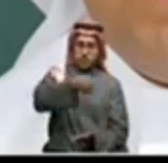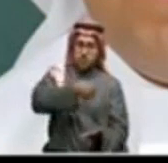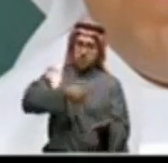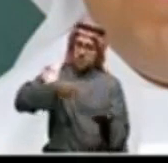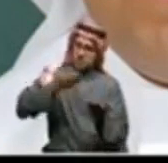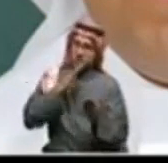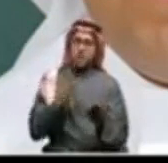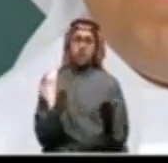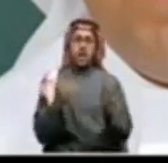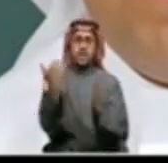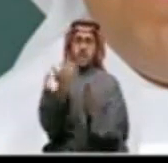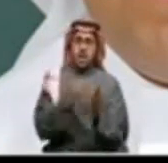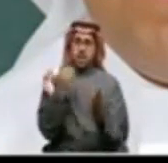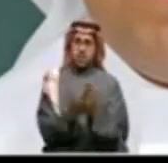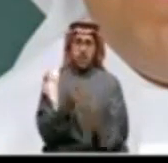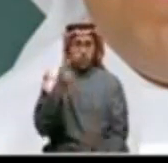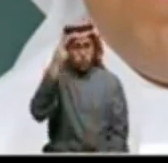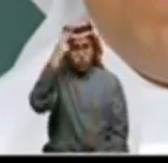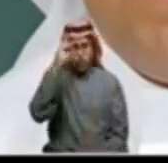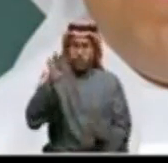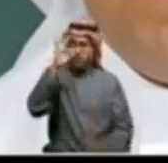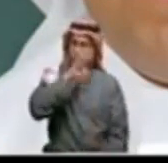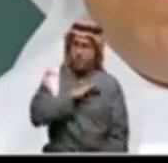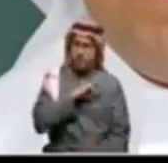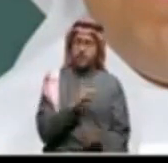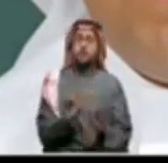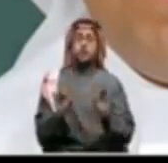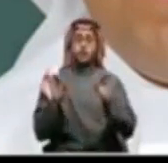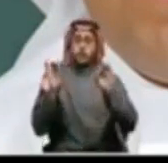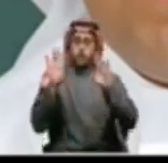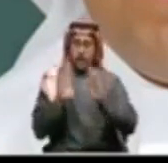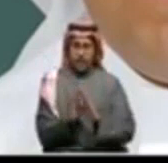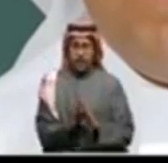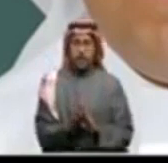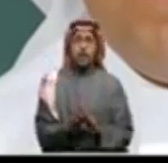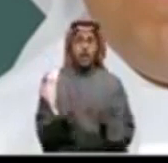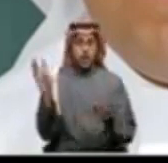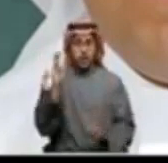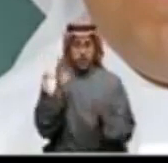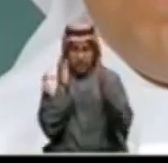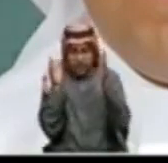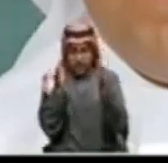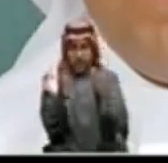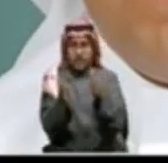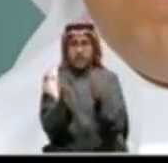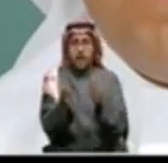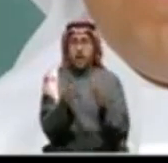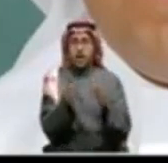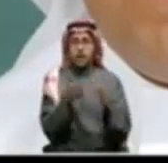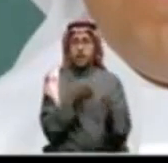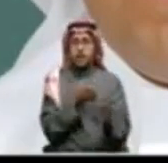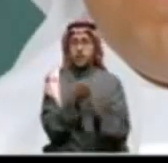في اقتصاد المملكة. سوف تركز القطاعات الرئيسية التي سوف تركز عليها الشركة على قطاع